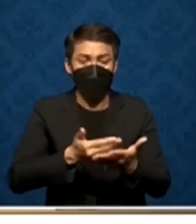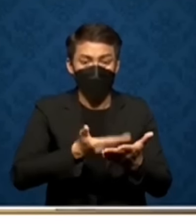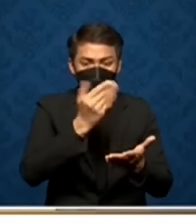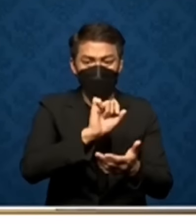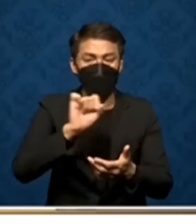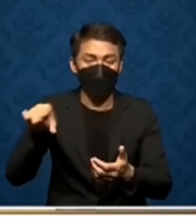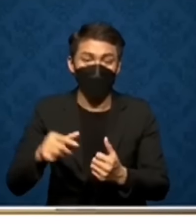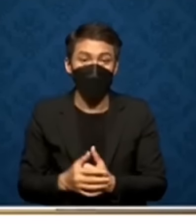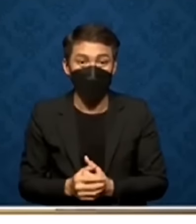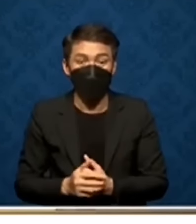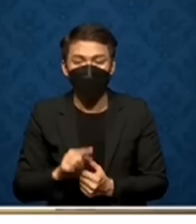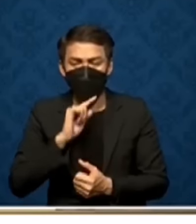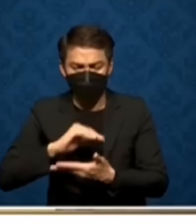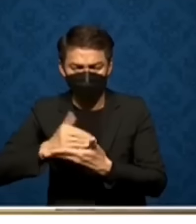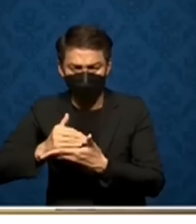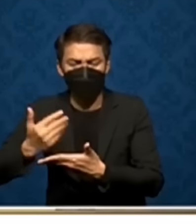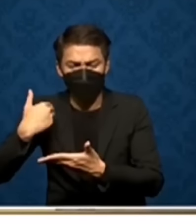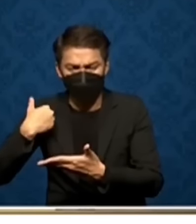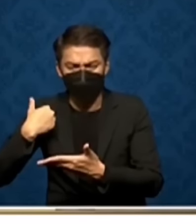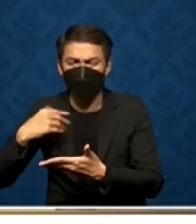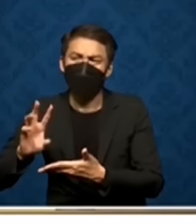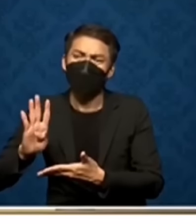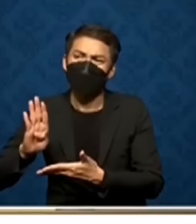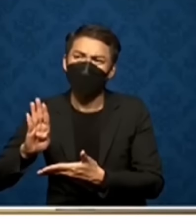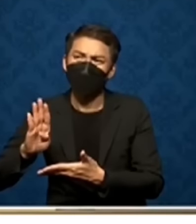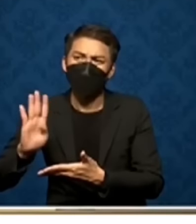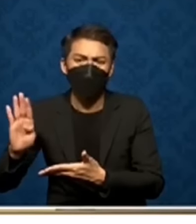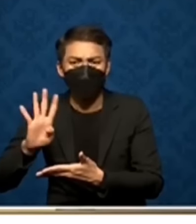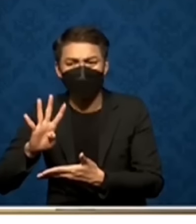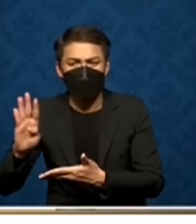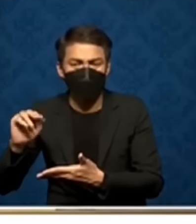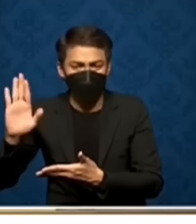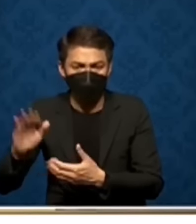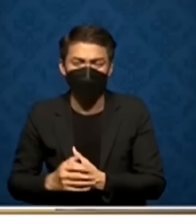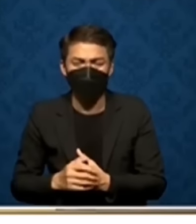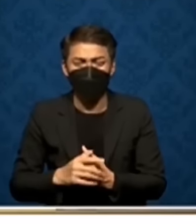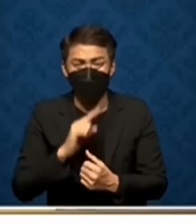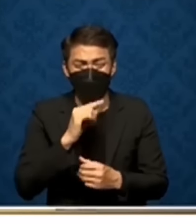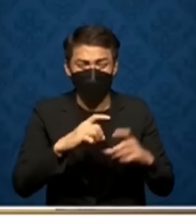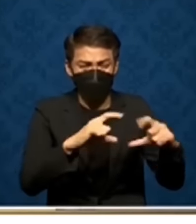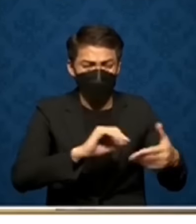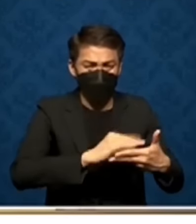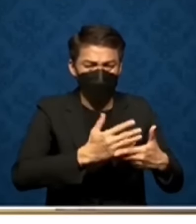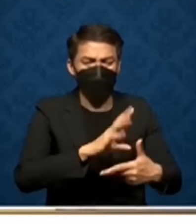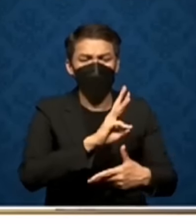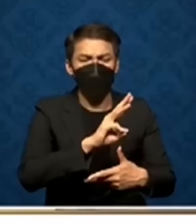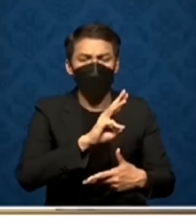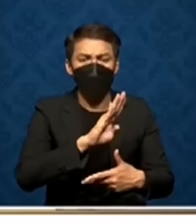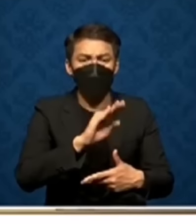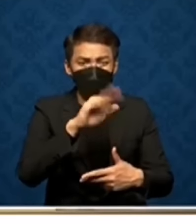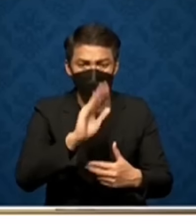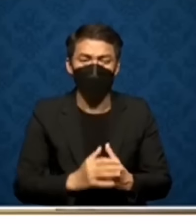ที่ก็ไม่ถึง4บาทหรือประมาณ4บาทจนแล้วยังถูกโครงสร้างพื้นฐานไม่ดำเนิน